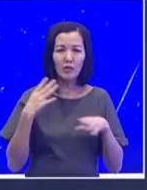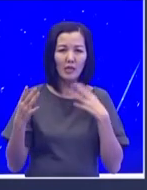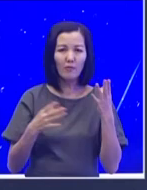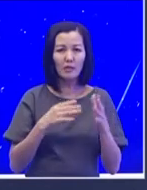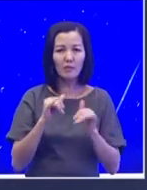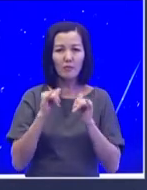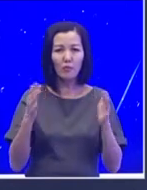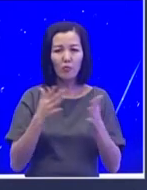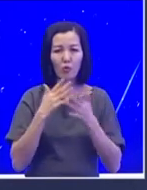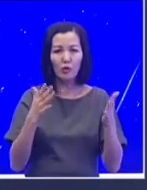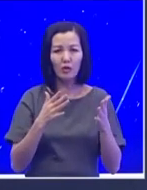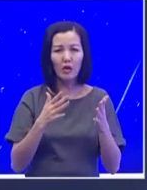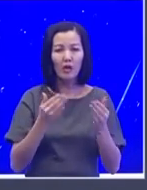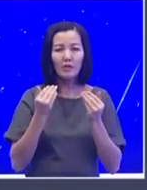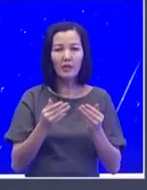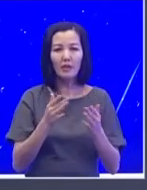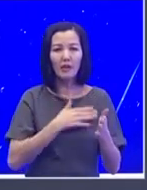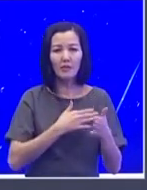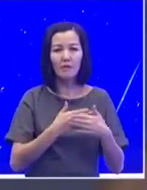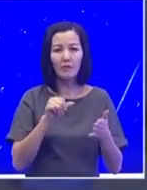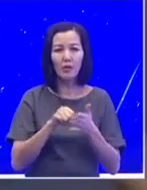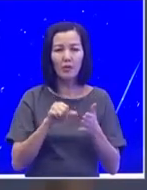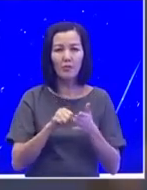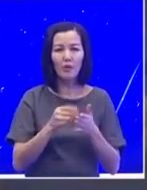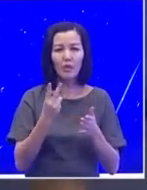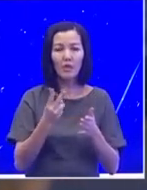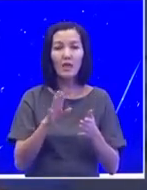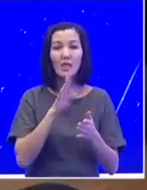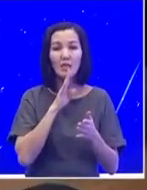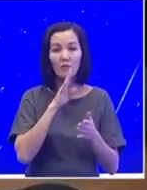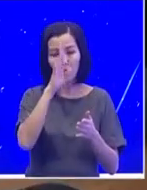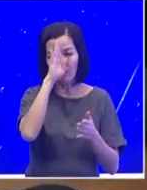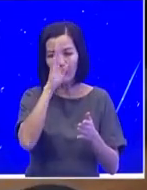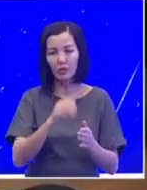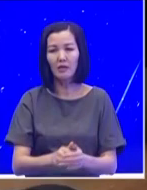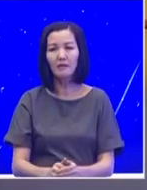каждым разом становится больше. И на данный момент активно принимают участие и девушки.